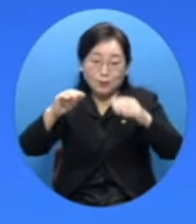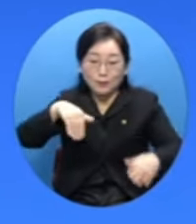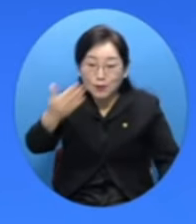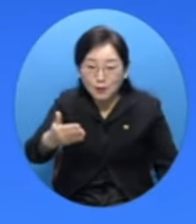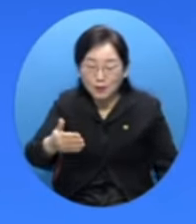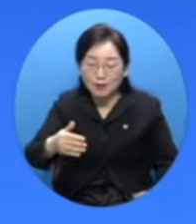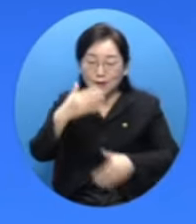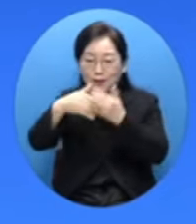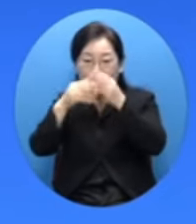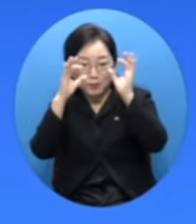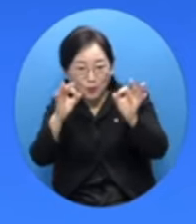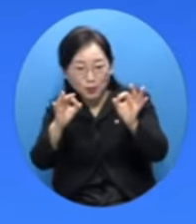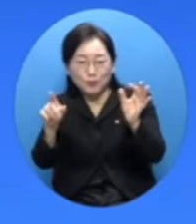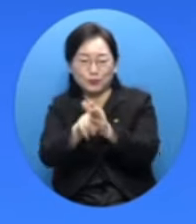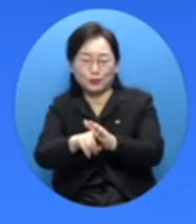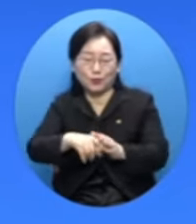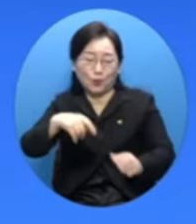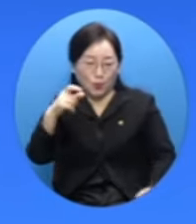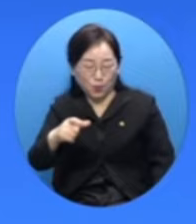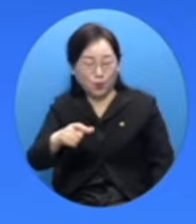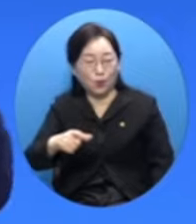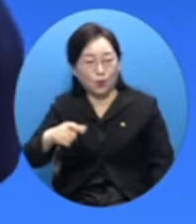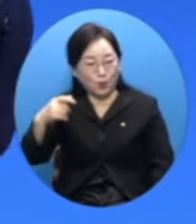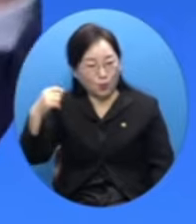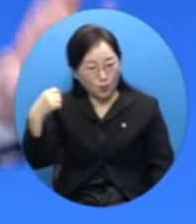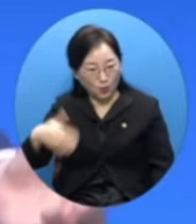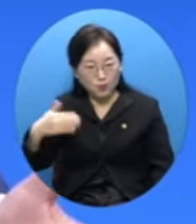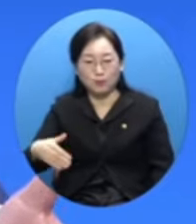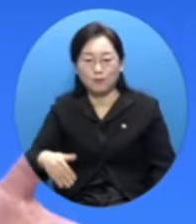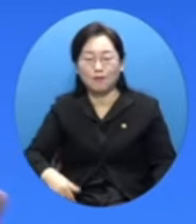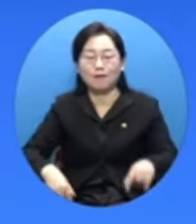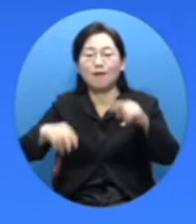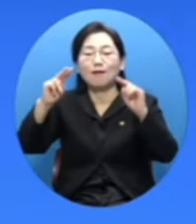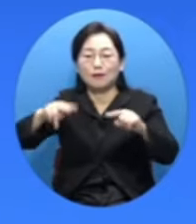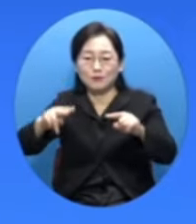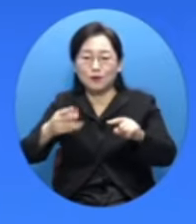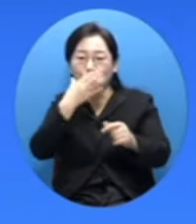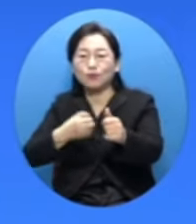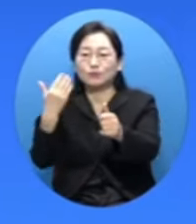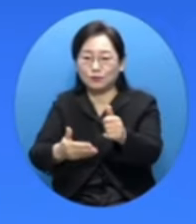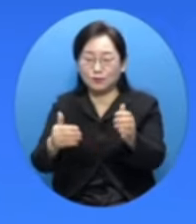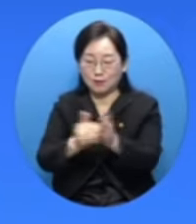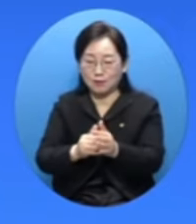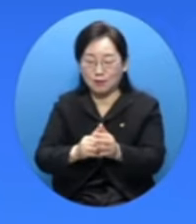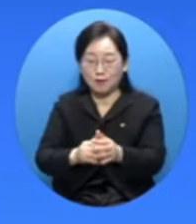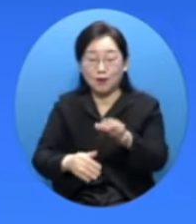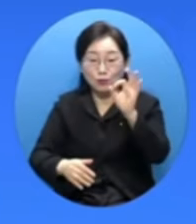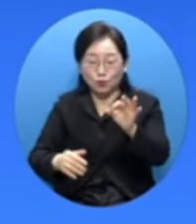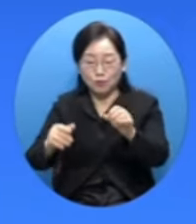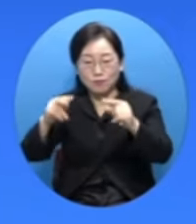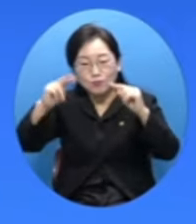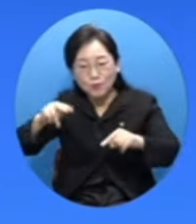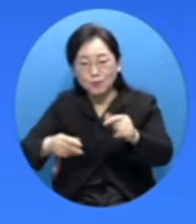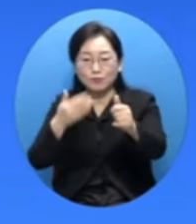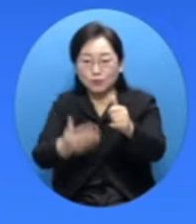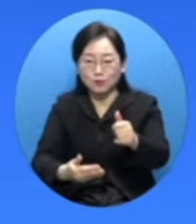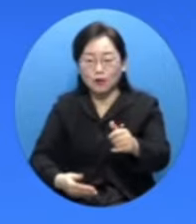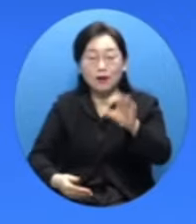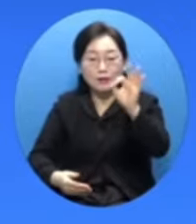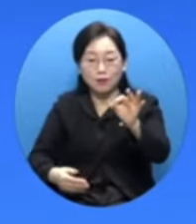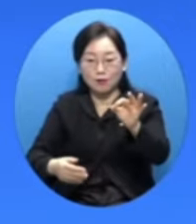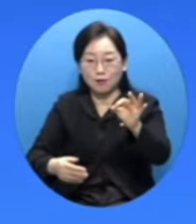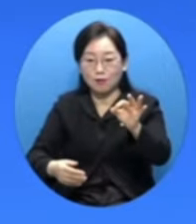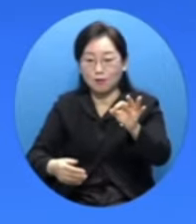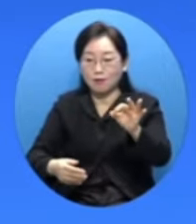믿음을 보시고 갑절로 축복해 주셨습니다. 물질의 갑절의 축복을 받았습니다. 열 잔을 잃었지만 다시 그 열 잔과 보다